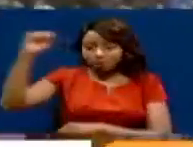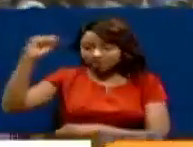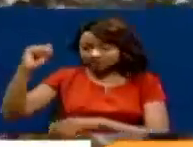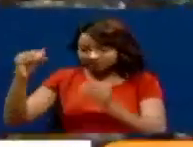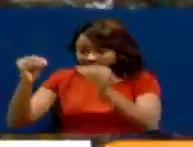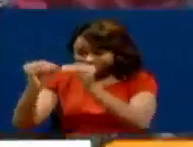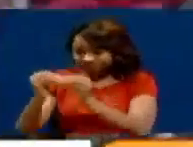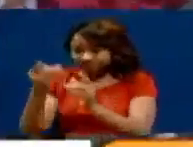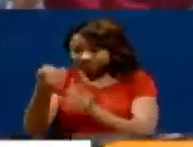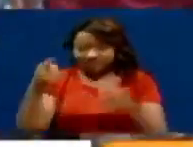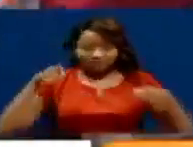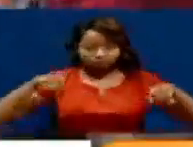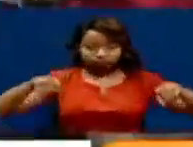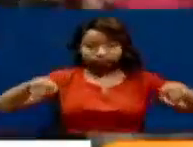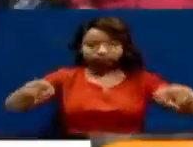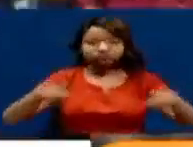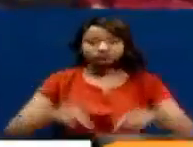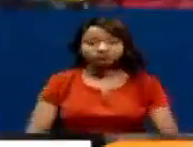inaendelea kuandaliwa.